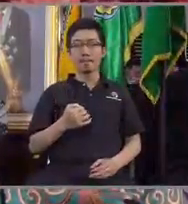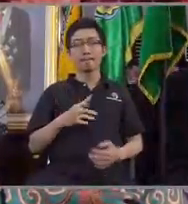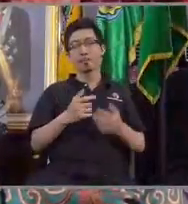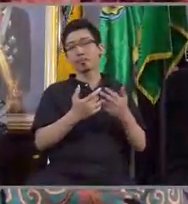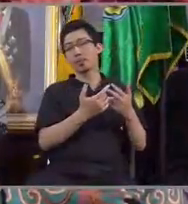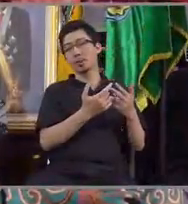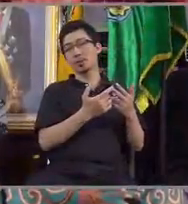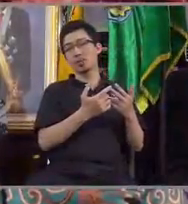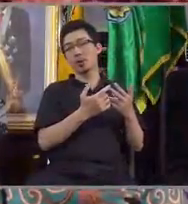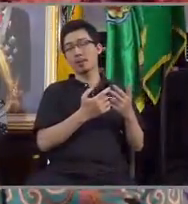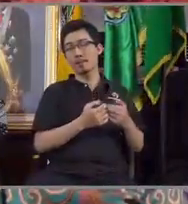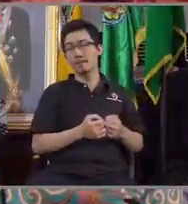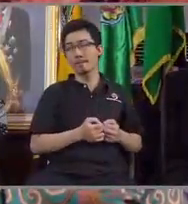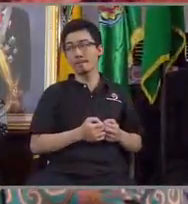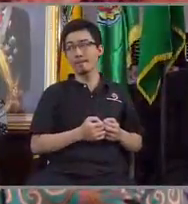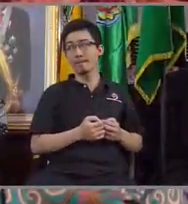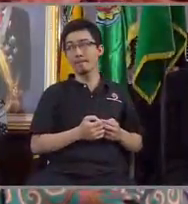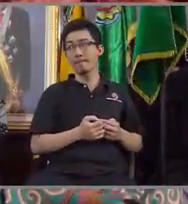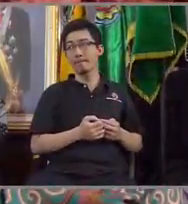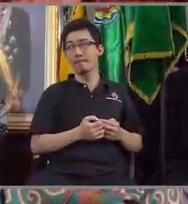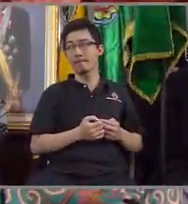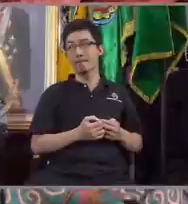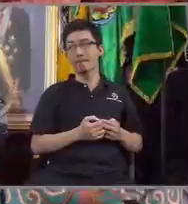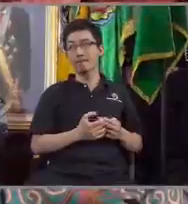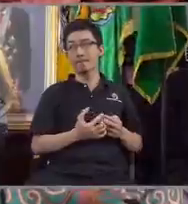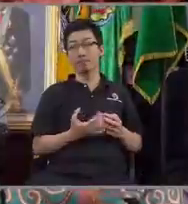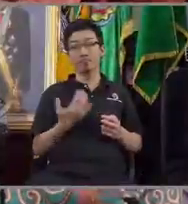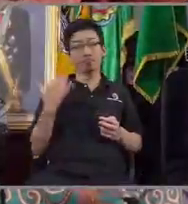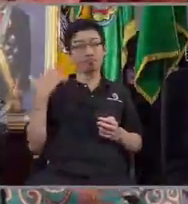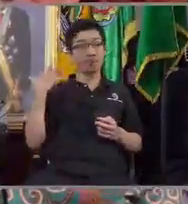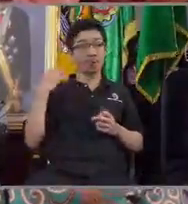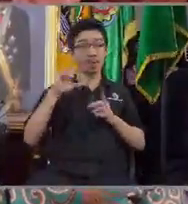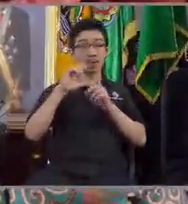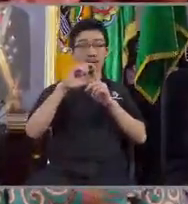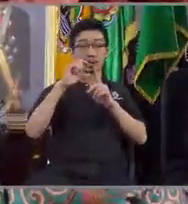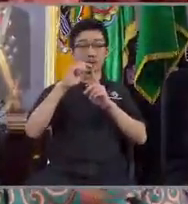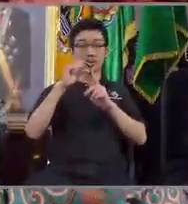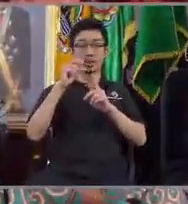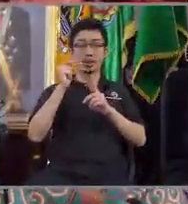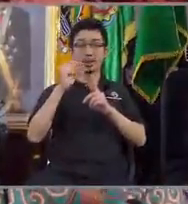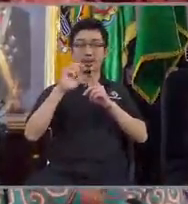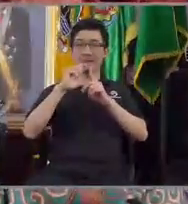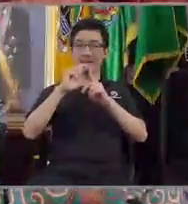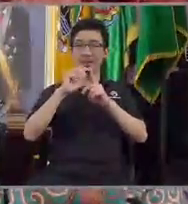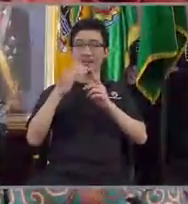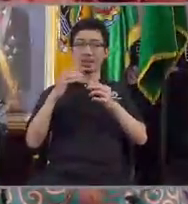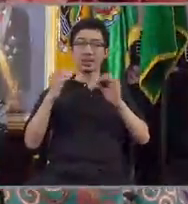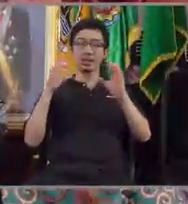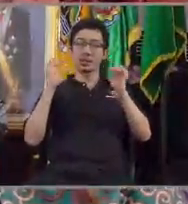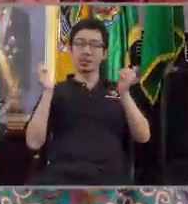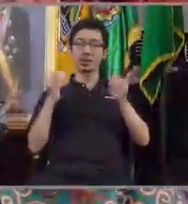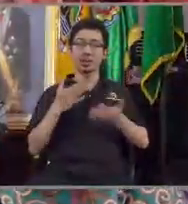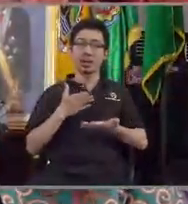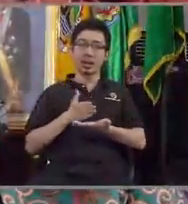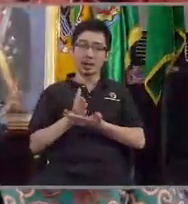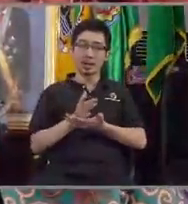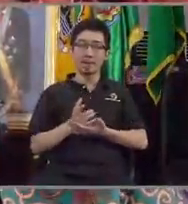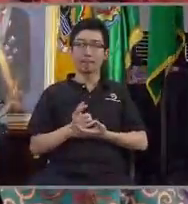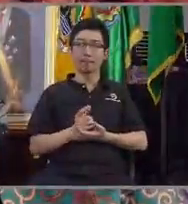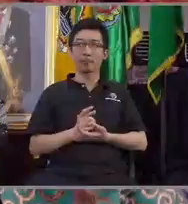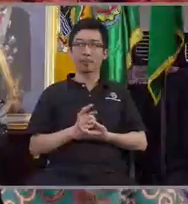kedua adalah kemarin DPRD Provinsi Jawa Tengah Baru saja melakukan rapor pendapatan Hai